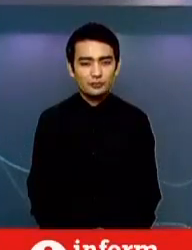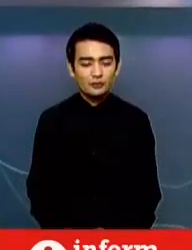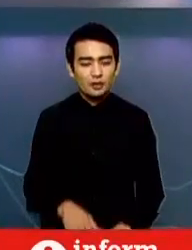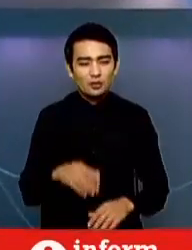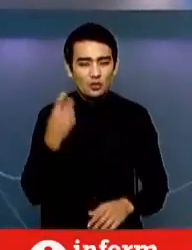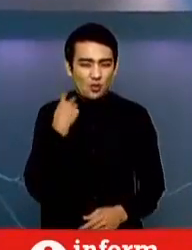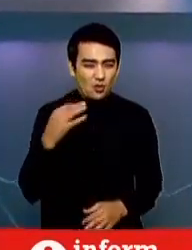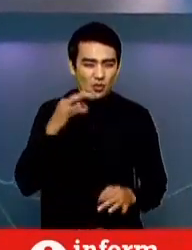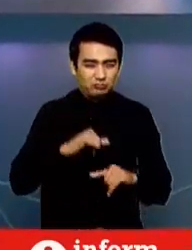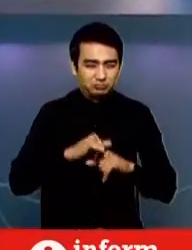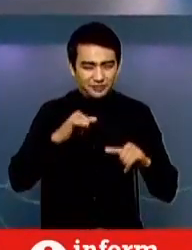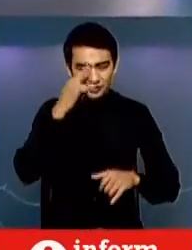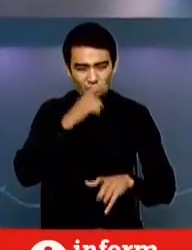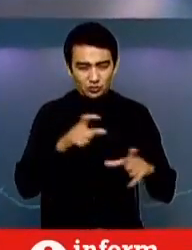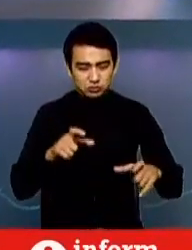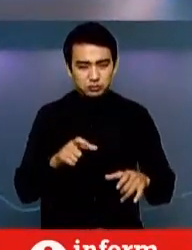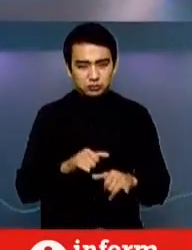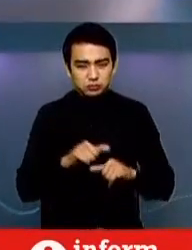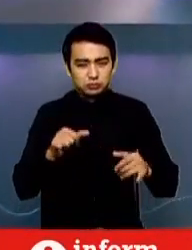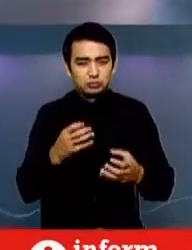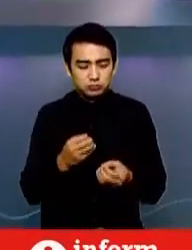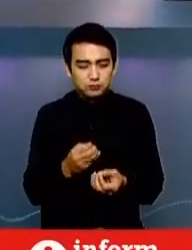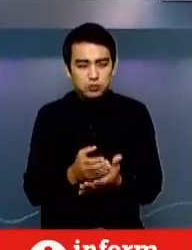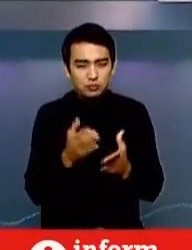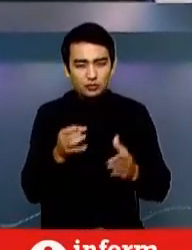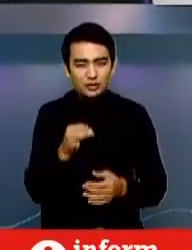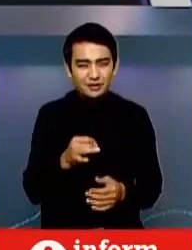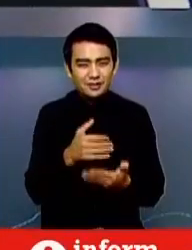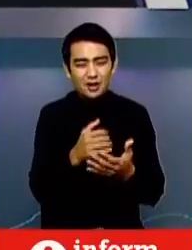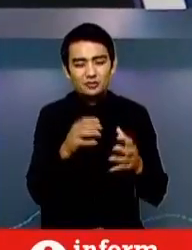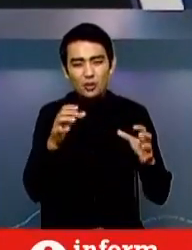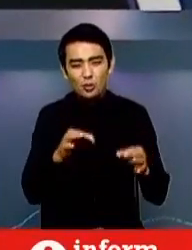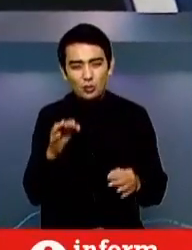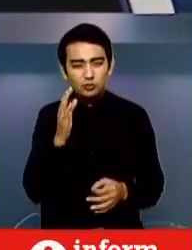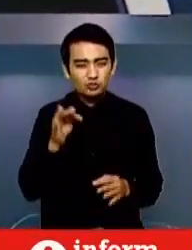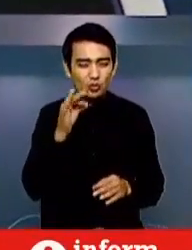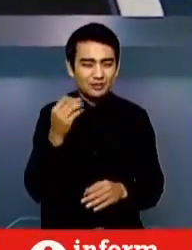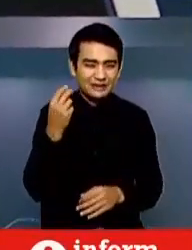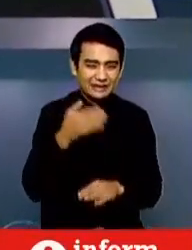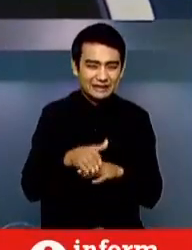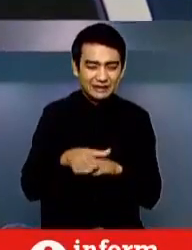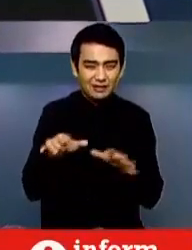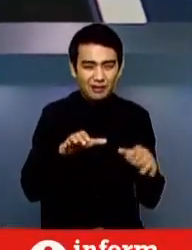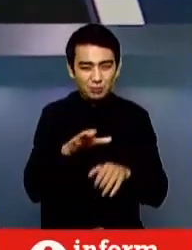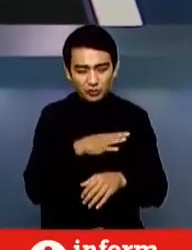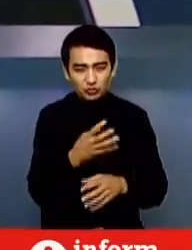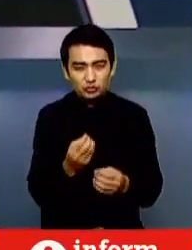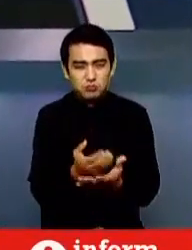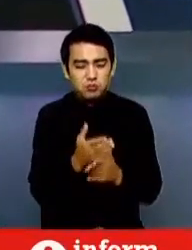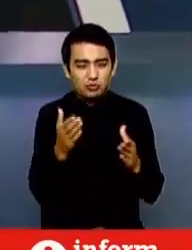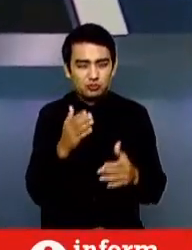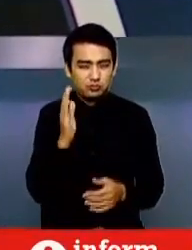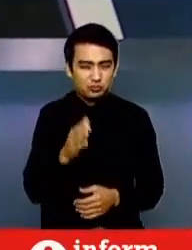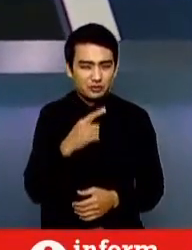Долговая нагрузка казахстанцев стремительно растет. А с новыми правилами выдачи беззалоговых кредитов она станет еще больше,